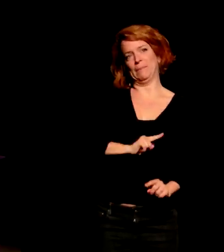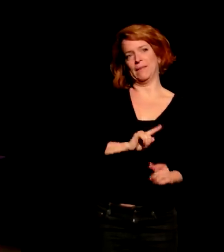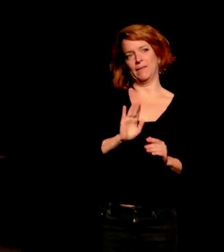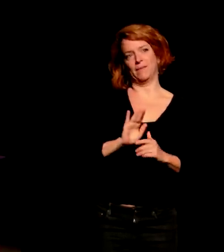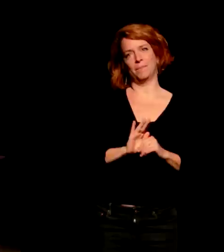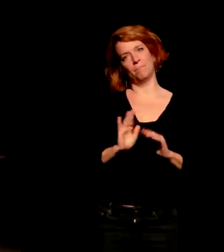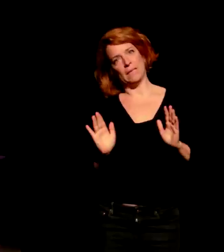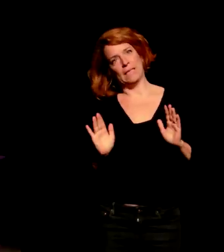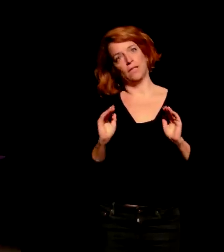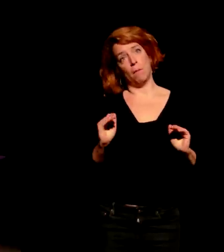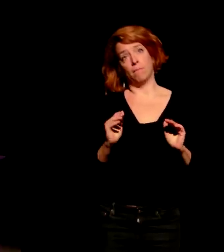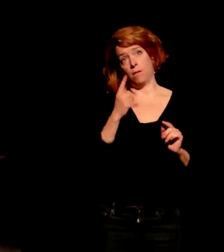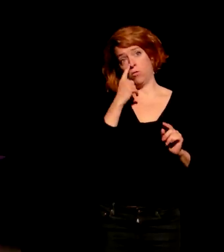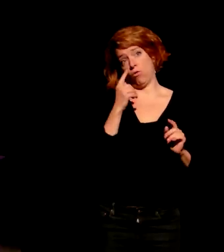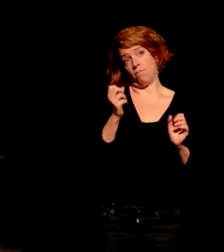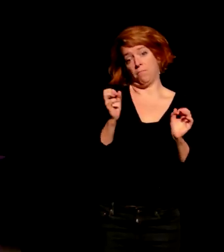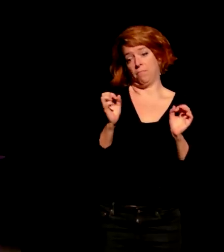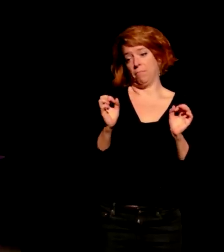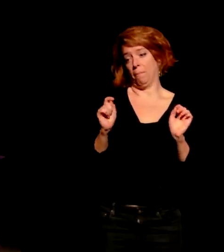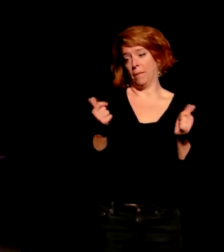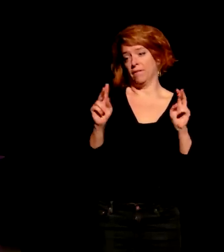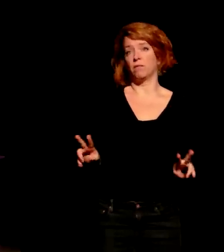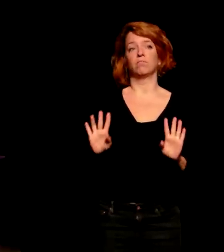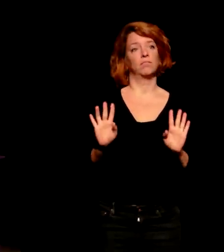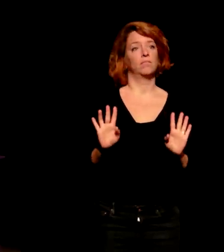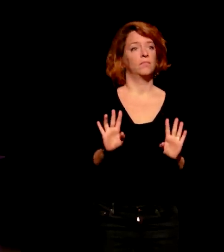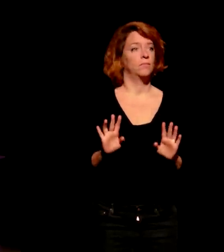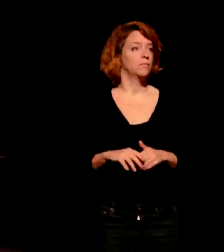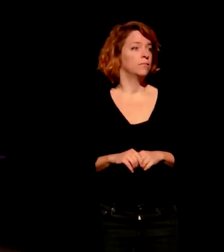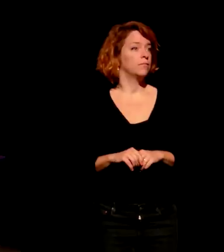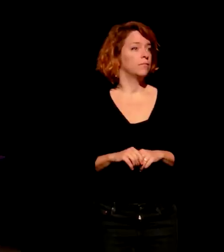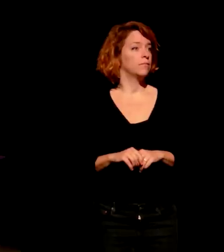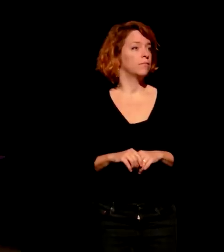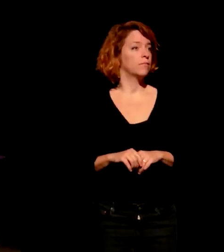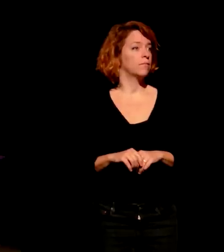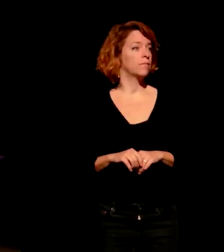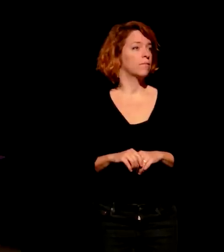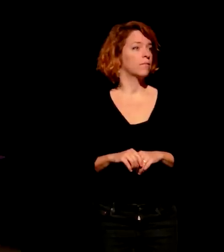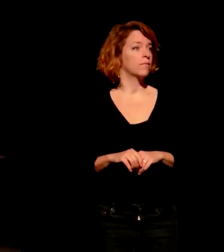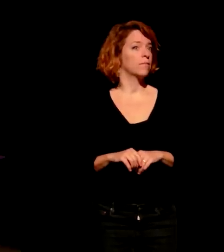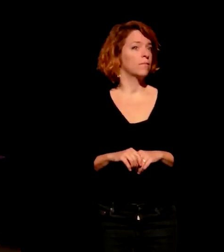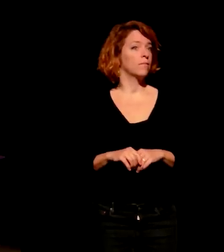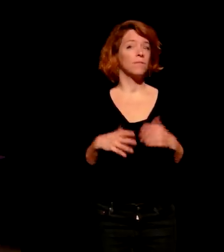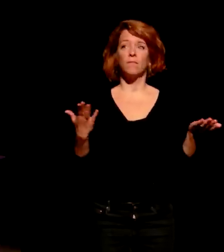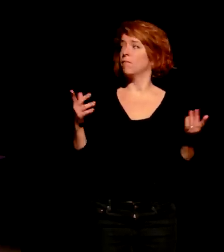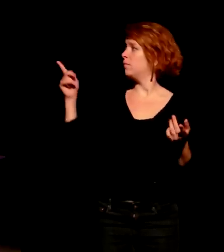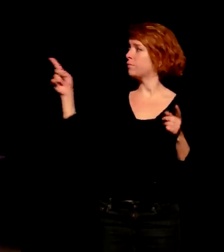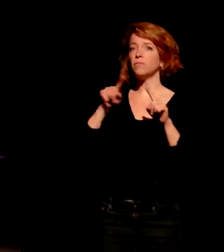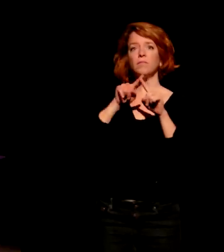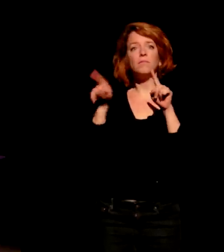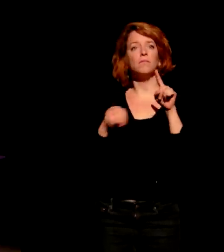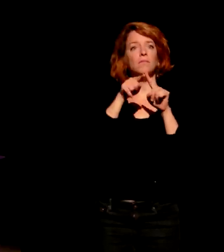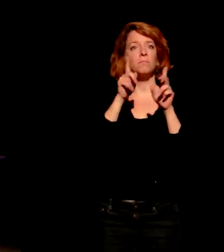mais pas tant que ça en fait. Franchement, pas tant que ça. Enfin, quand on regarde la façon dont les médias construisent ce truc-là, mais des